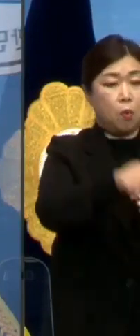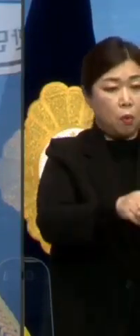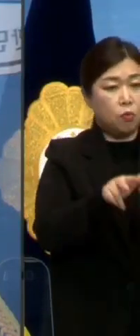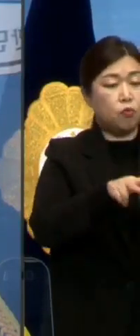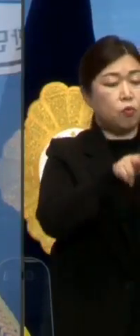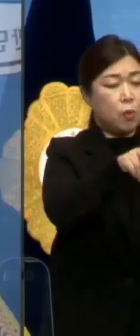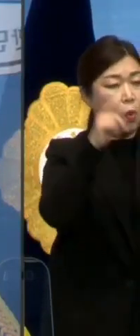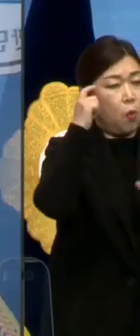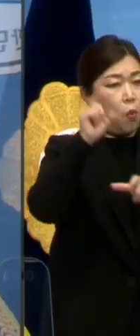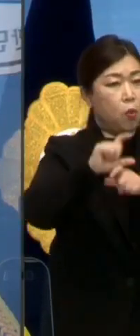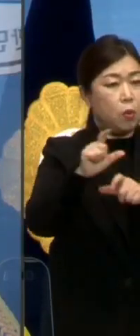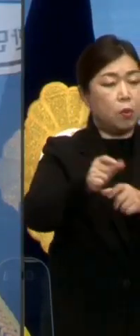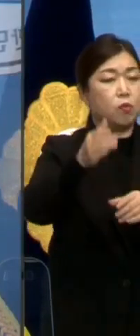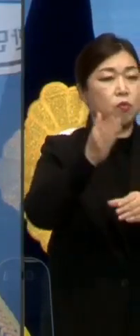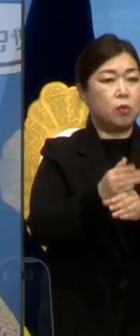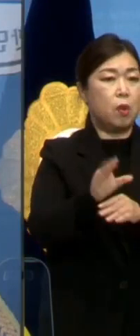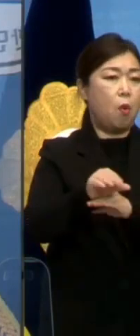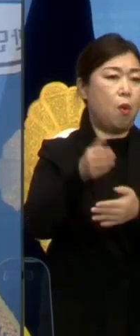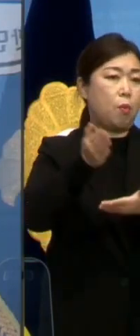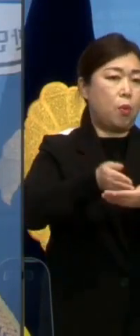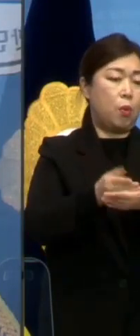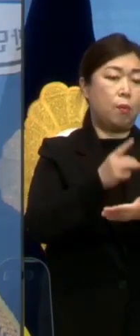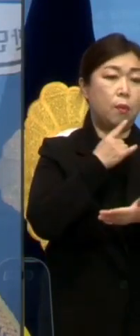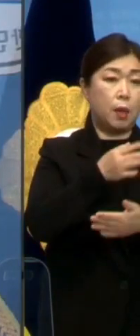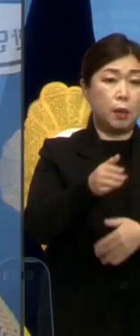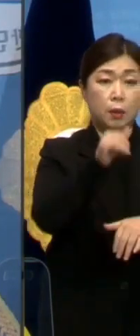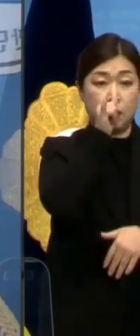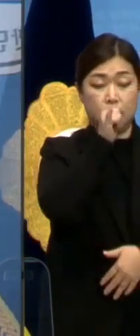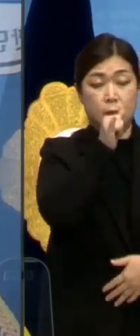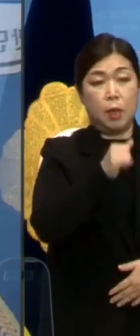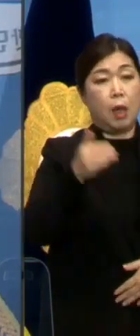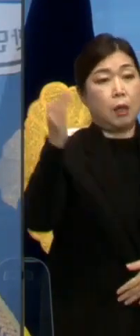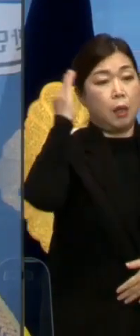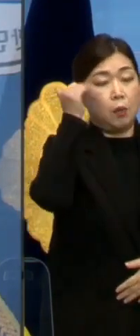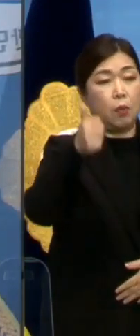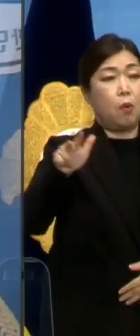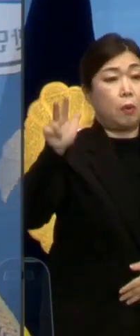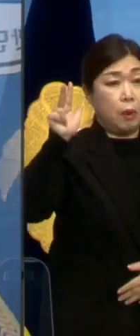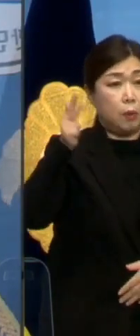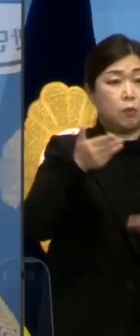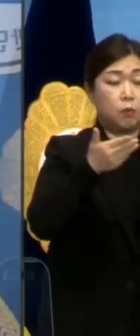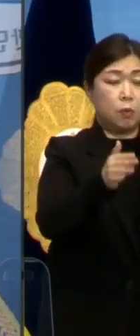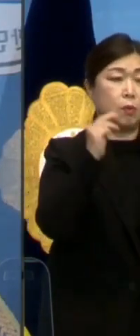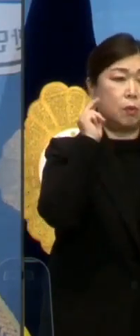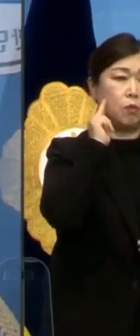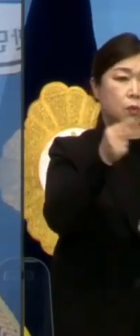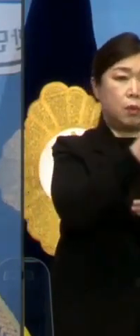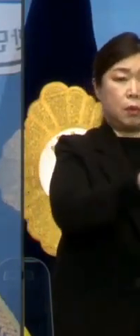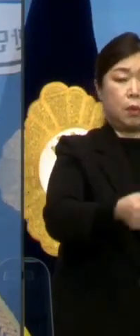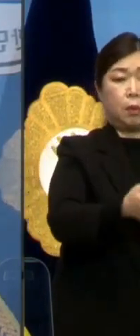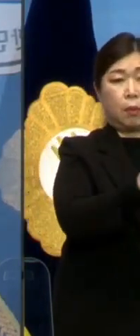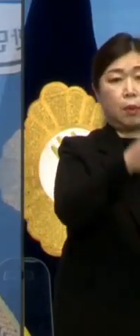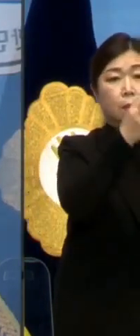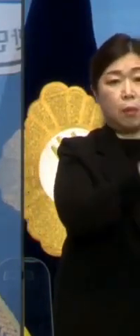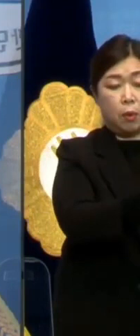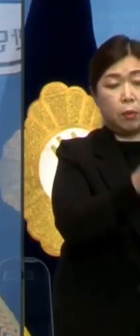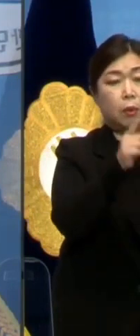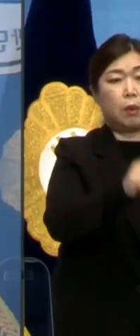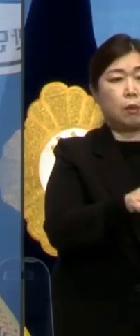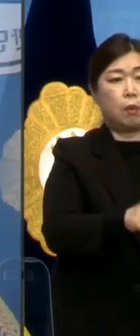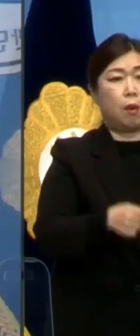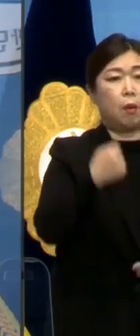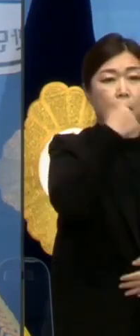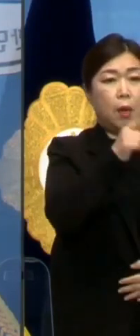고심 중이라는 언론 보도만 있을 뿐 대통령의 공약이기도 한 중대재해기업처벌법에 대해 이런